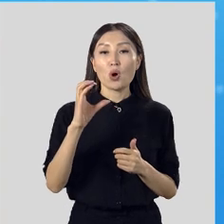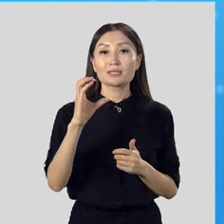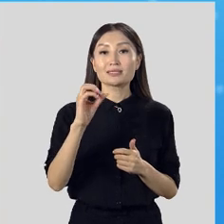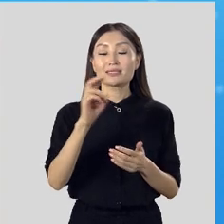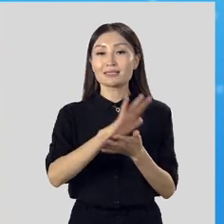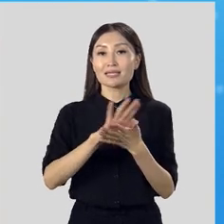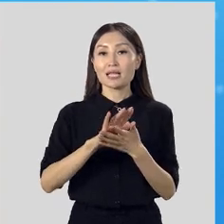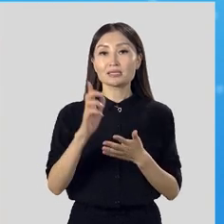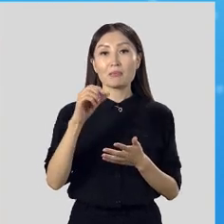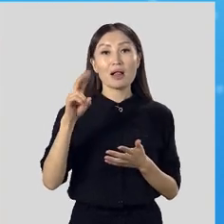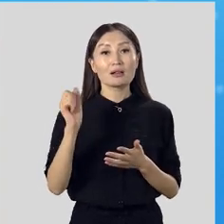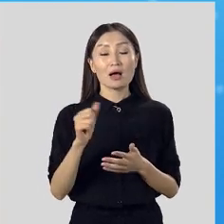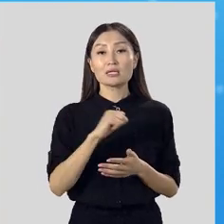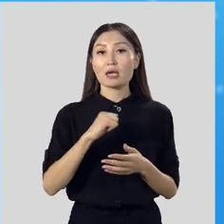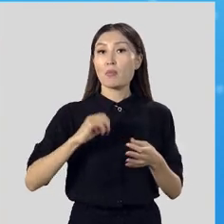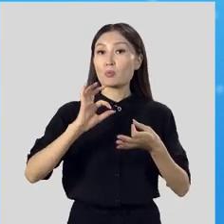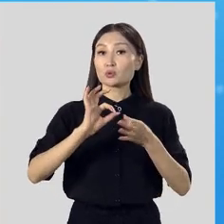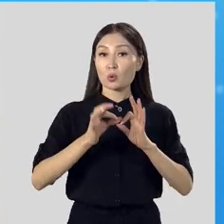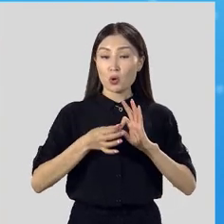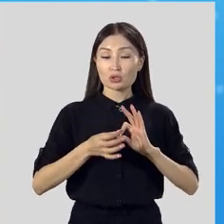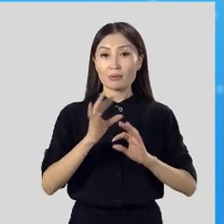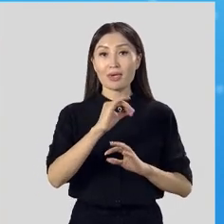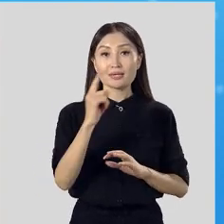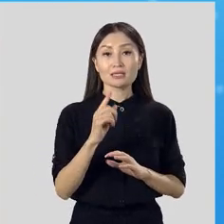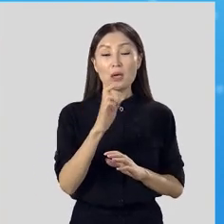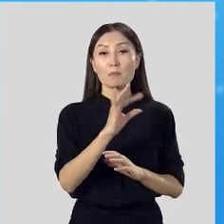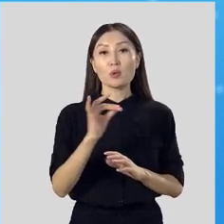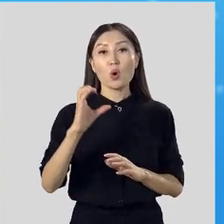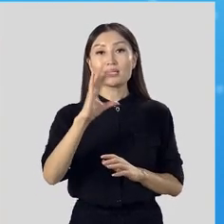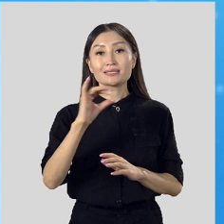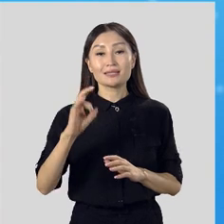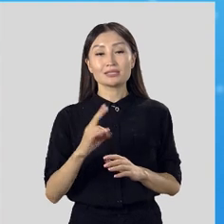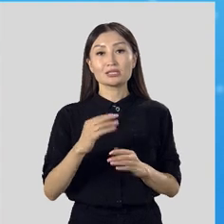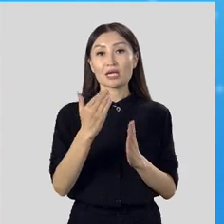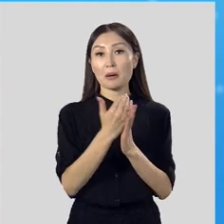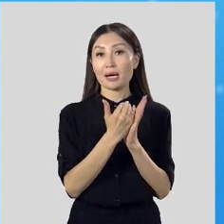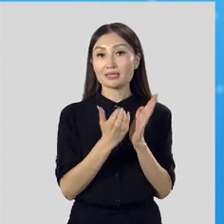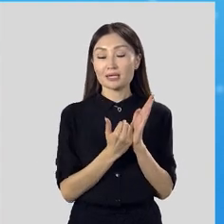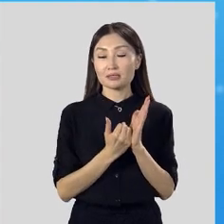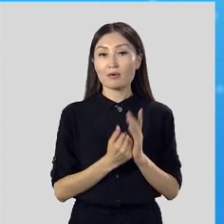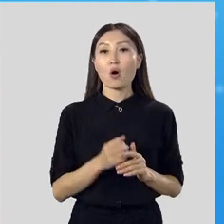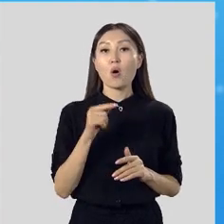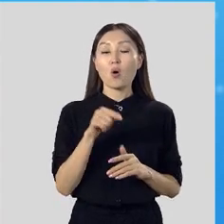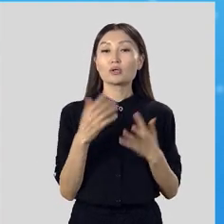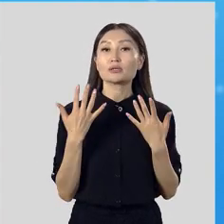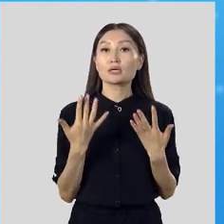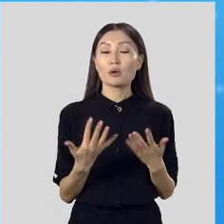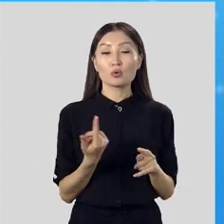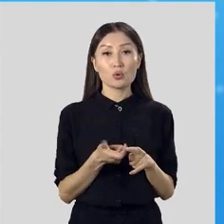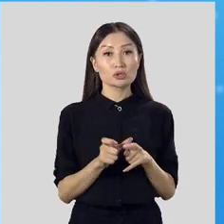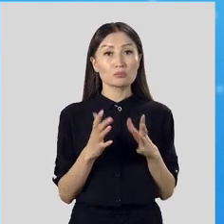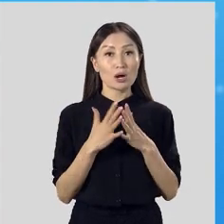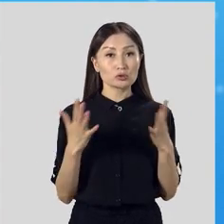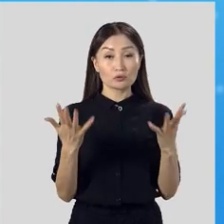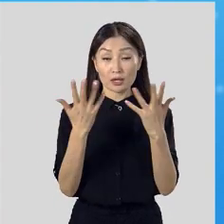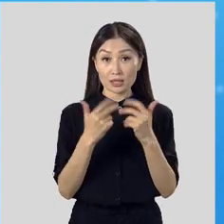белка является самым сложным из биосинтетических процессов. Он требует очень